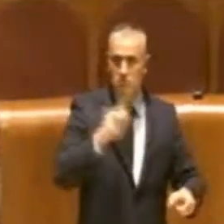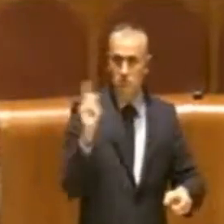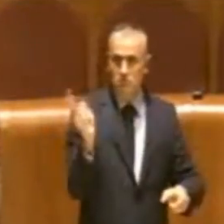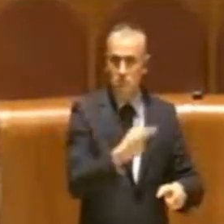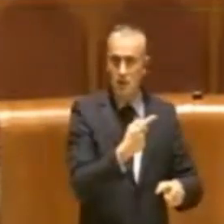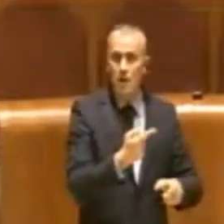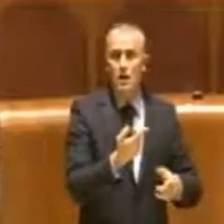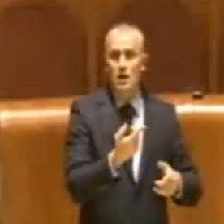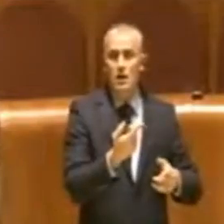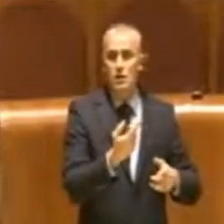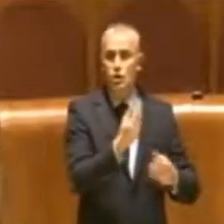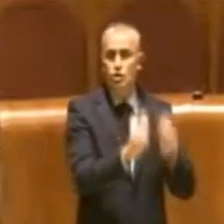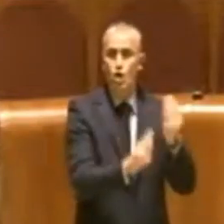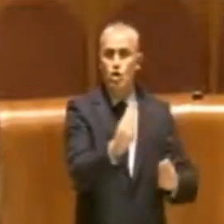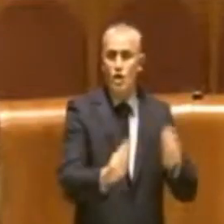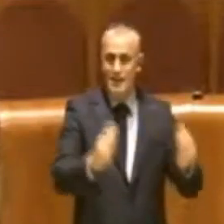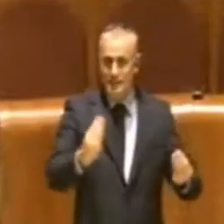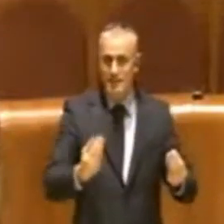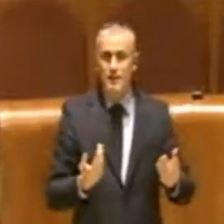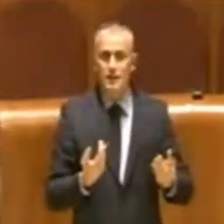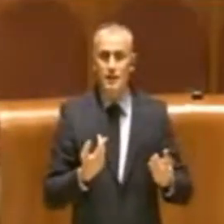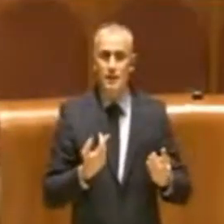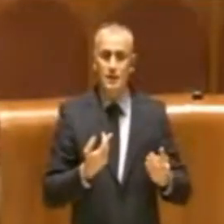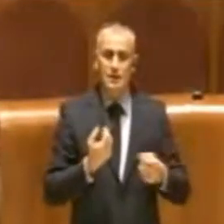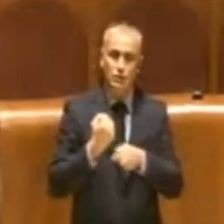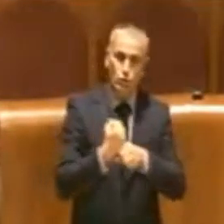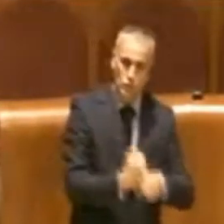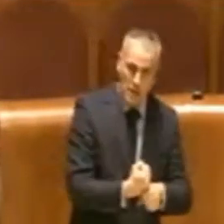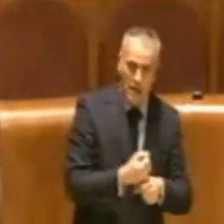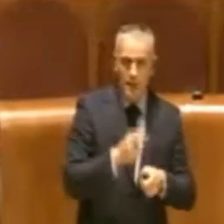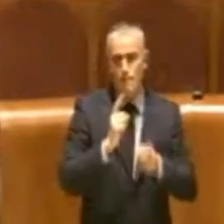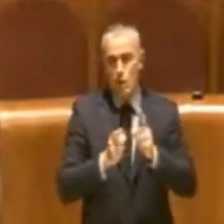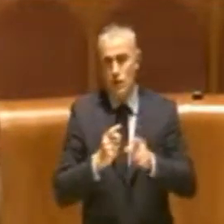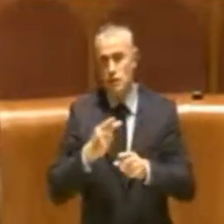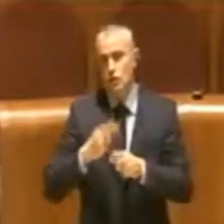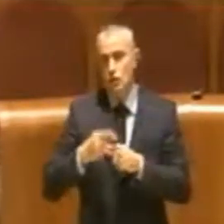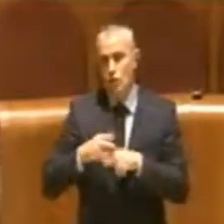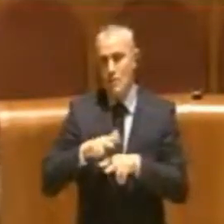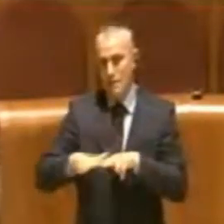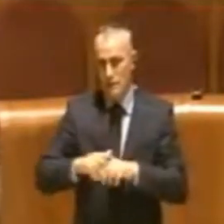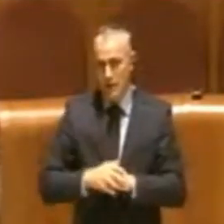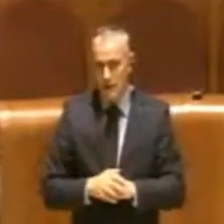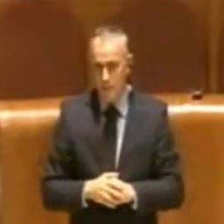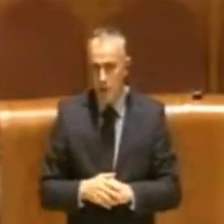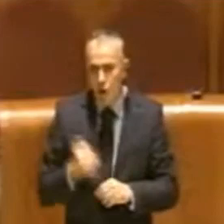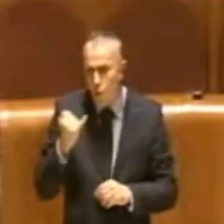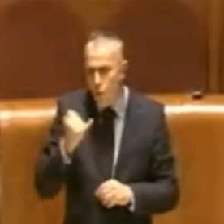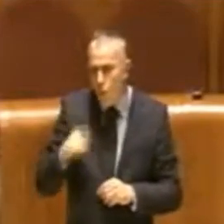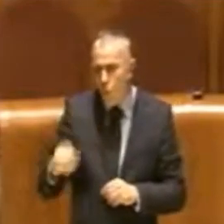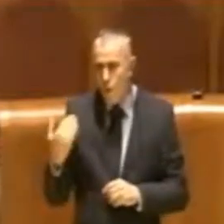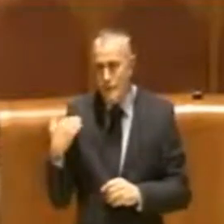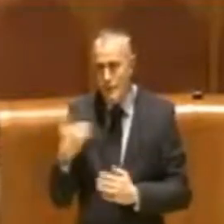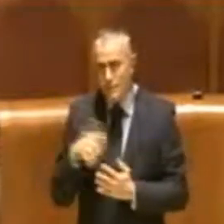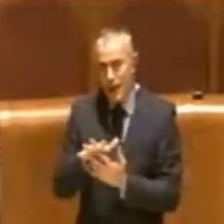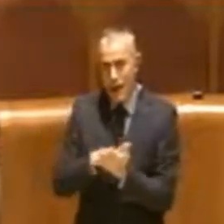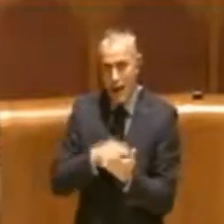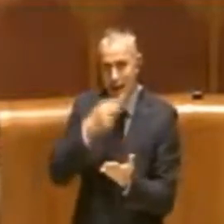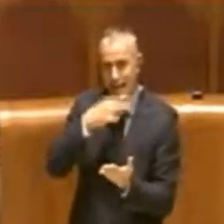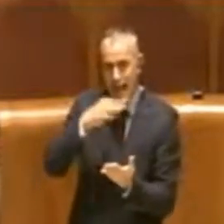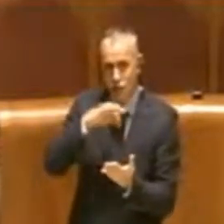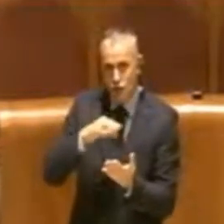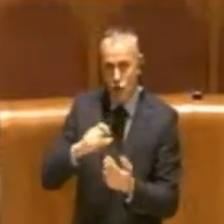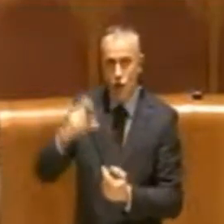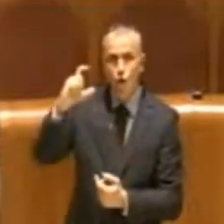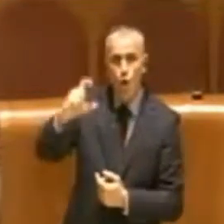e politici di Roma Capitale. E se guardiamo diciamo, l'ultima relazione che è stata fatta dalla Corte dei